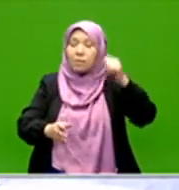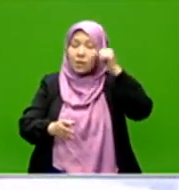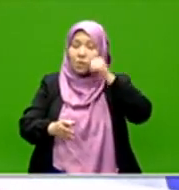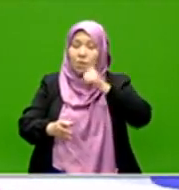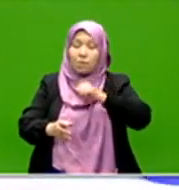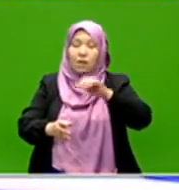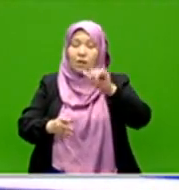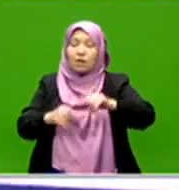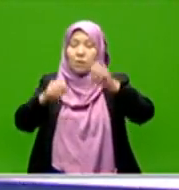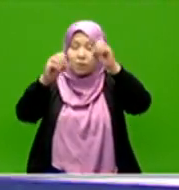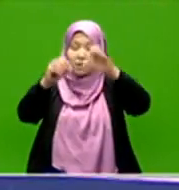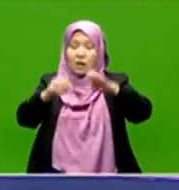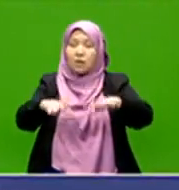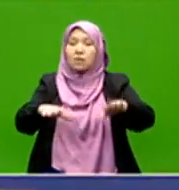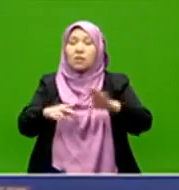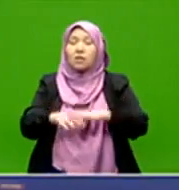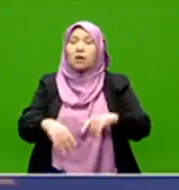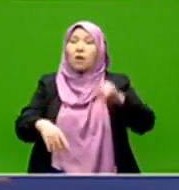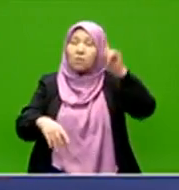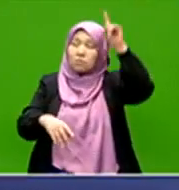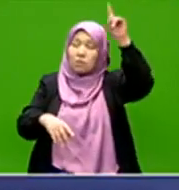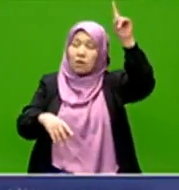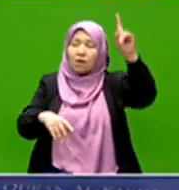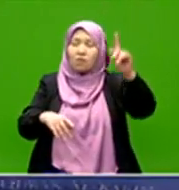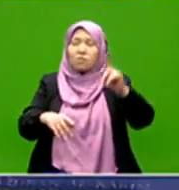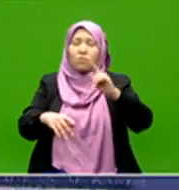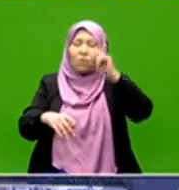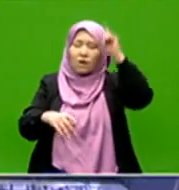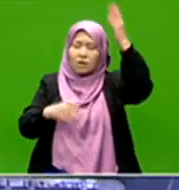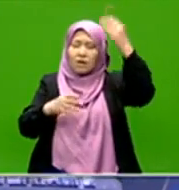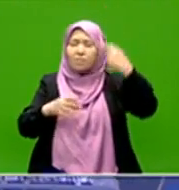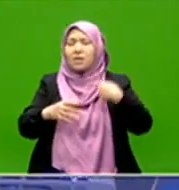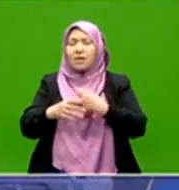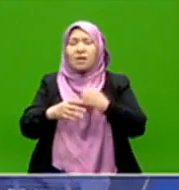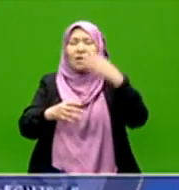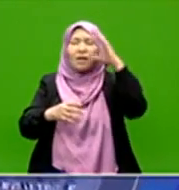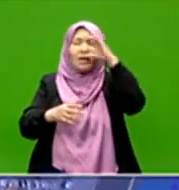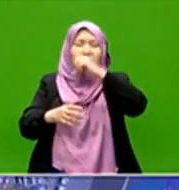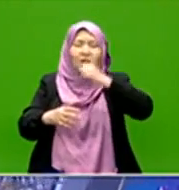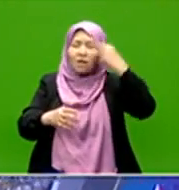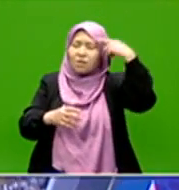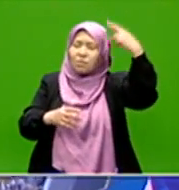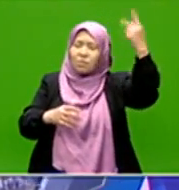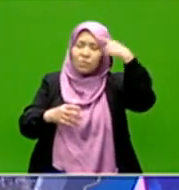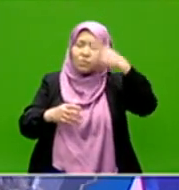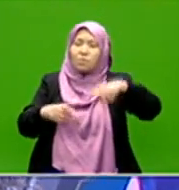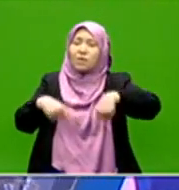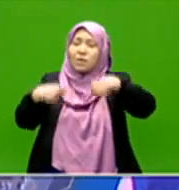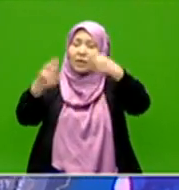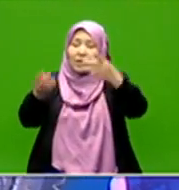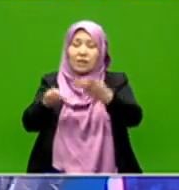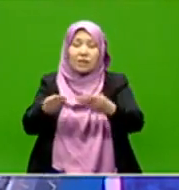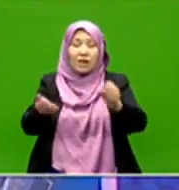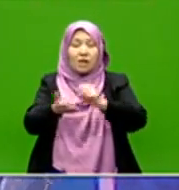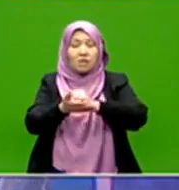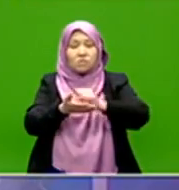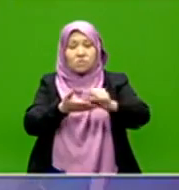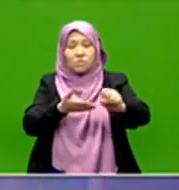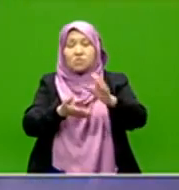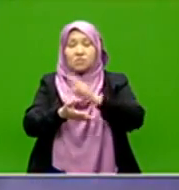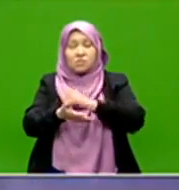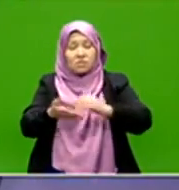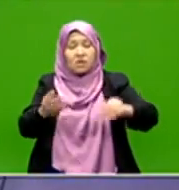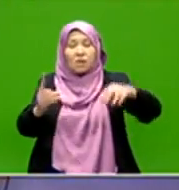arhamar rahimin. Ya Allah ya Tuhan kami, kami rindu untuk ke tanah suci-Mu ya Allah, Makkah dan juga